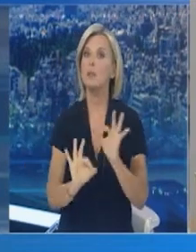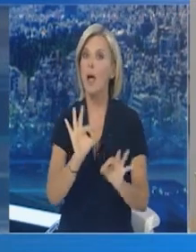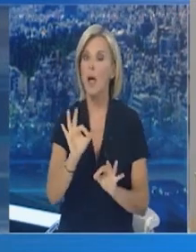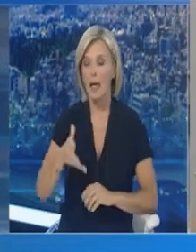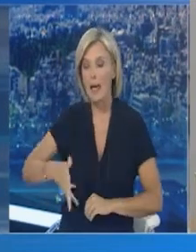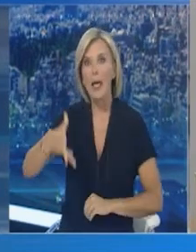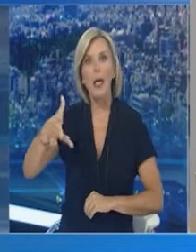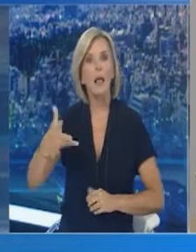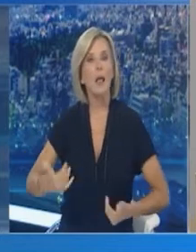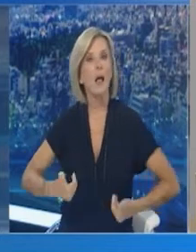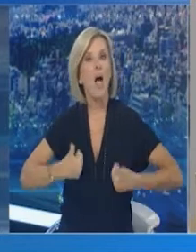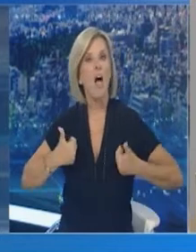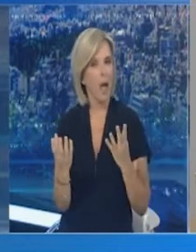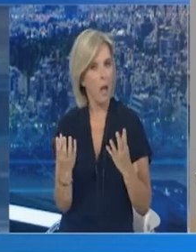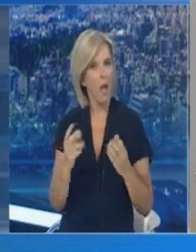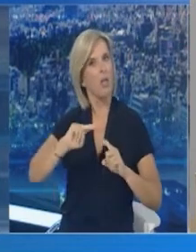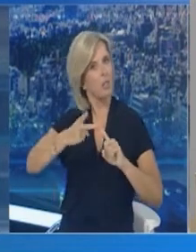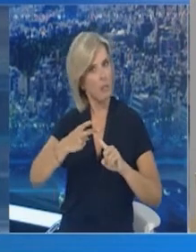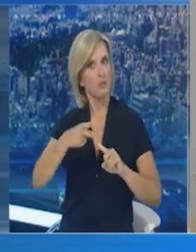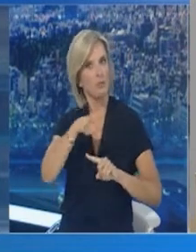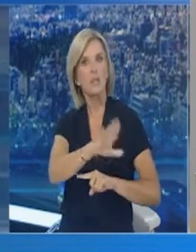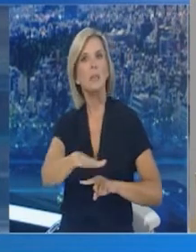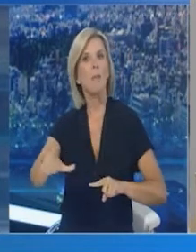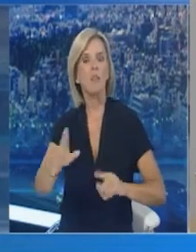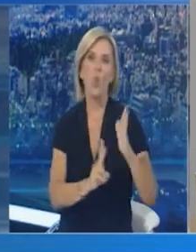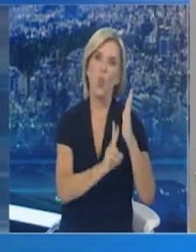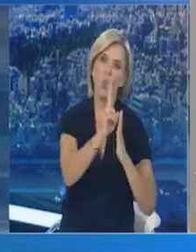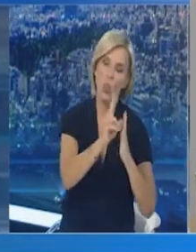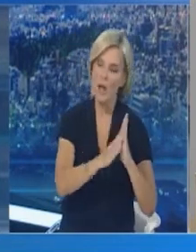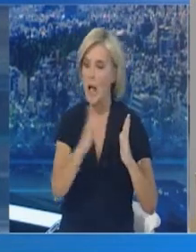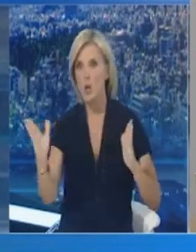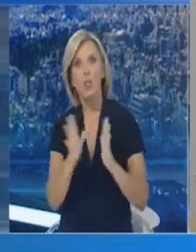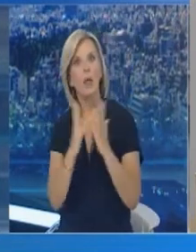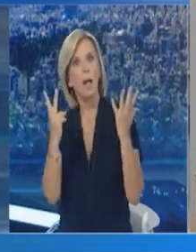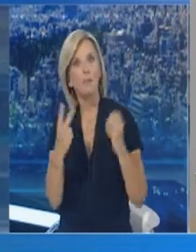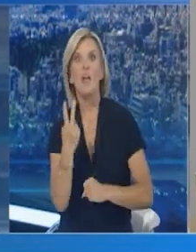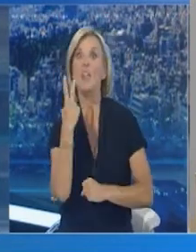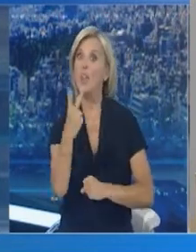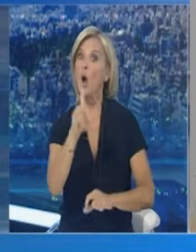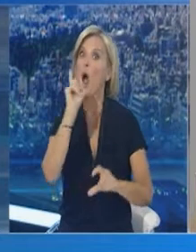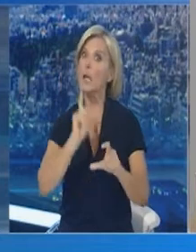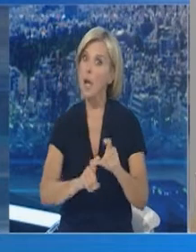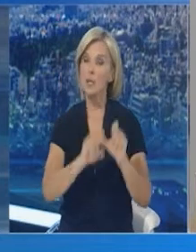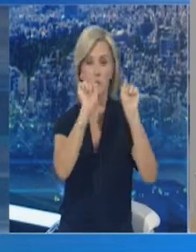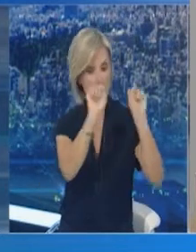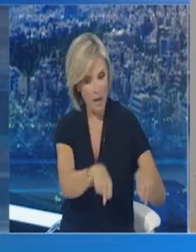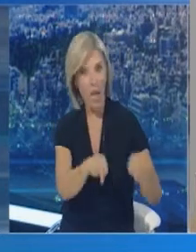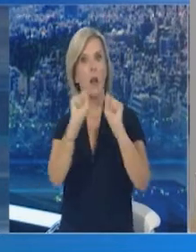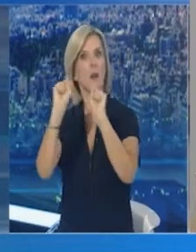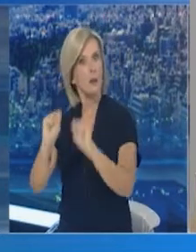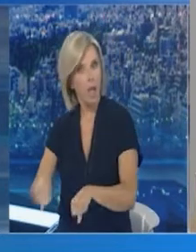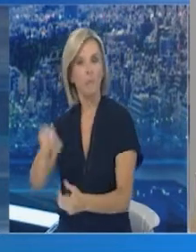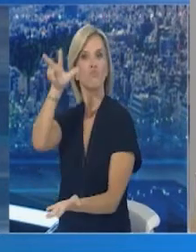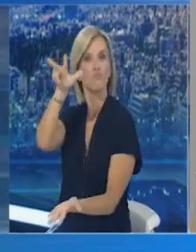ηλικία την παιδική και την εφηβική. Η έγκριση και για τα δύο αυτά εμβόλια δόθηκε με βάση